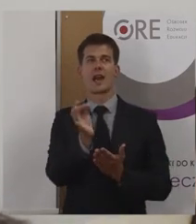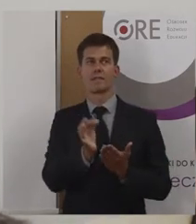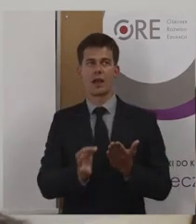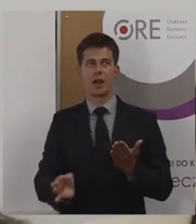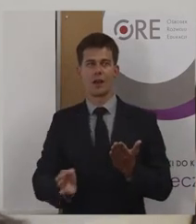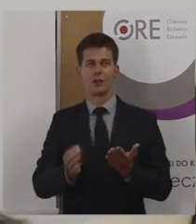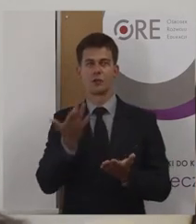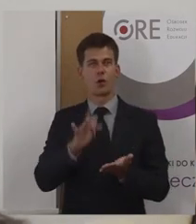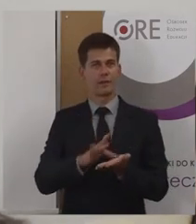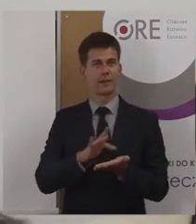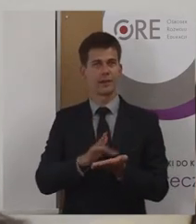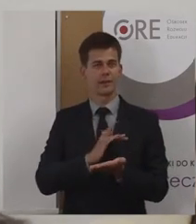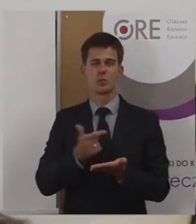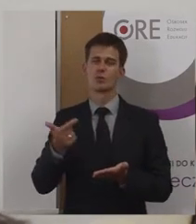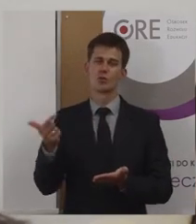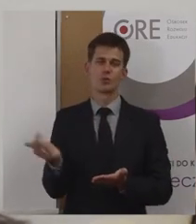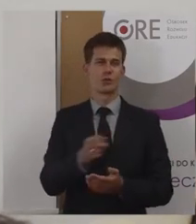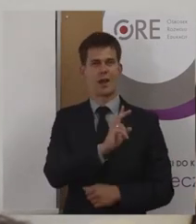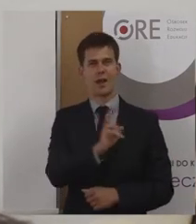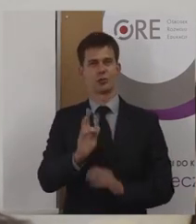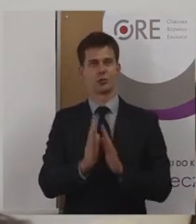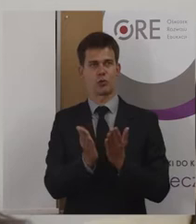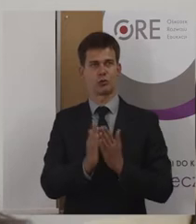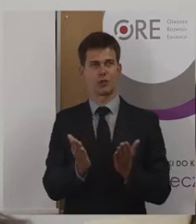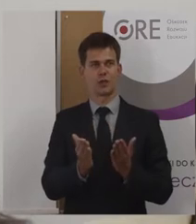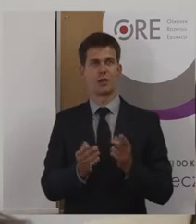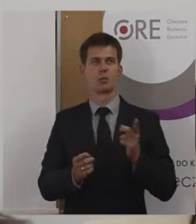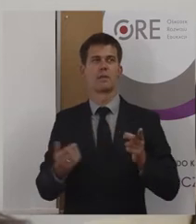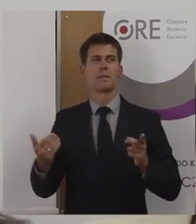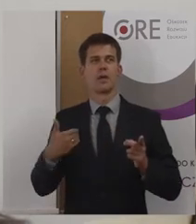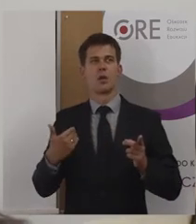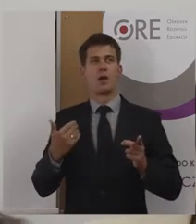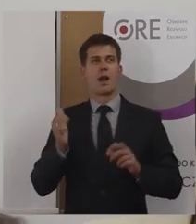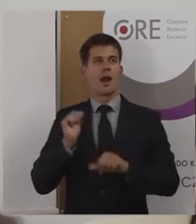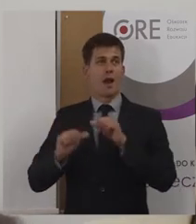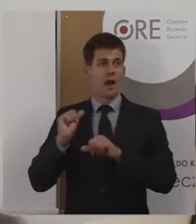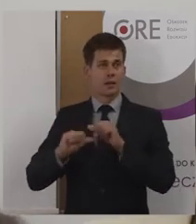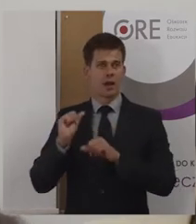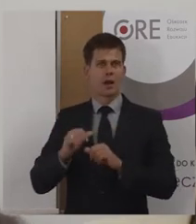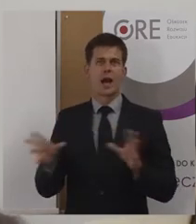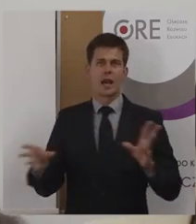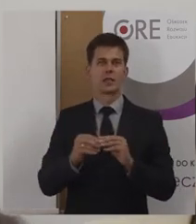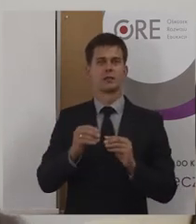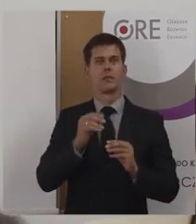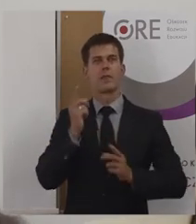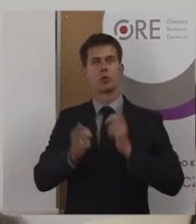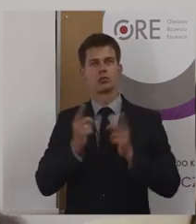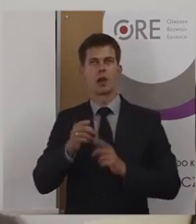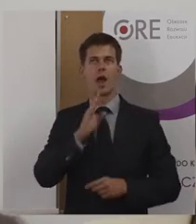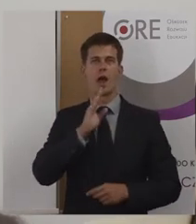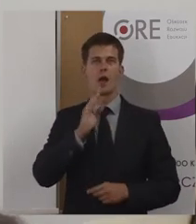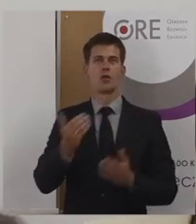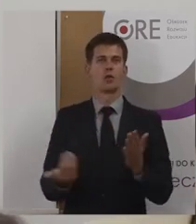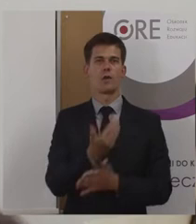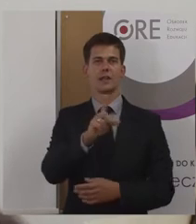nie wyobrażam żadnego podręcznika. To powiem, że miałem ostatnio kontakty z nauczycielami w Australii, w Nowej Zelandii